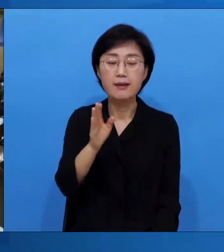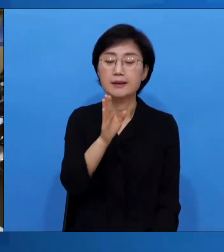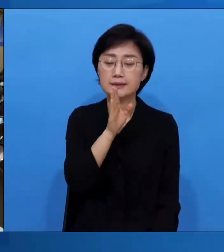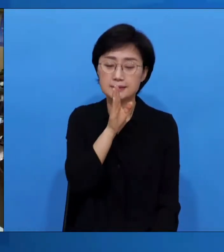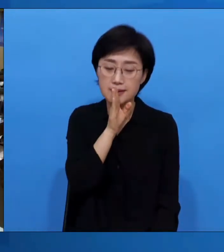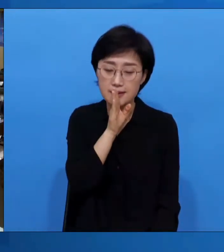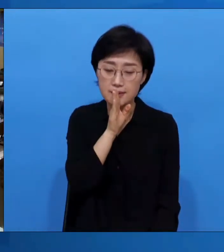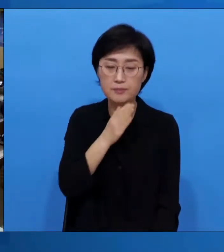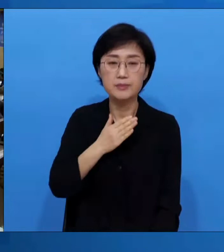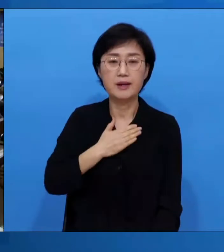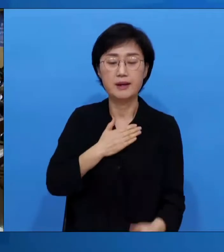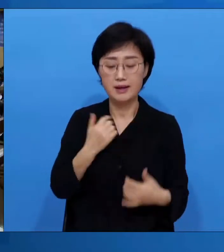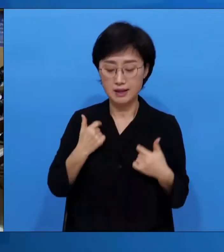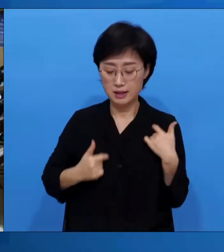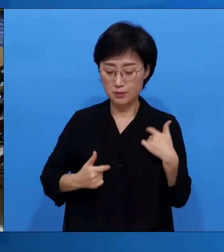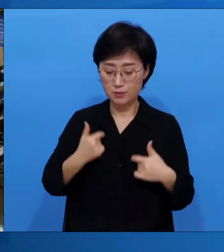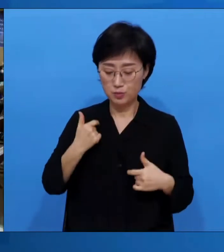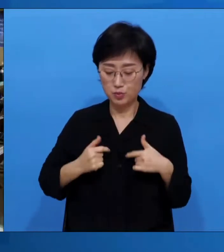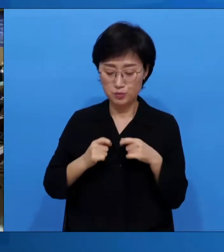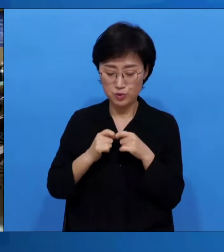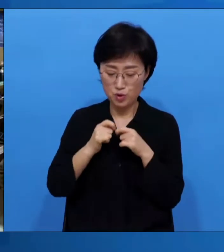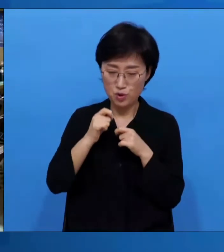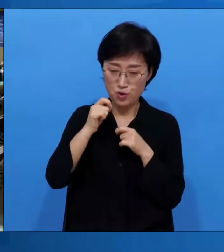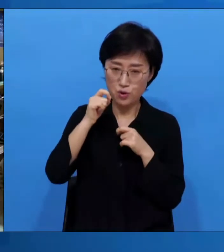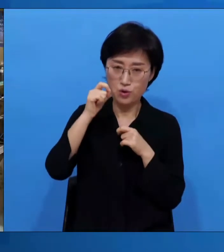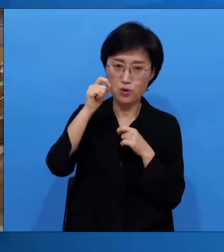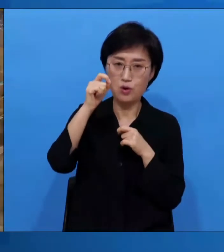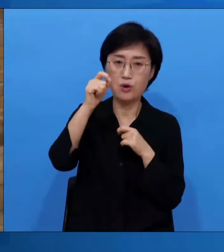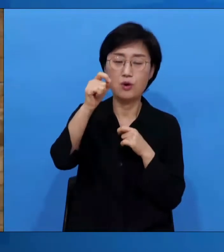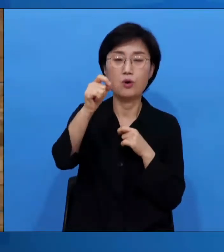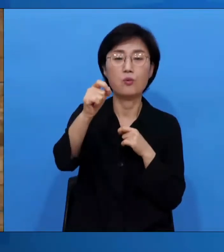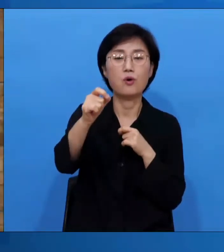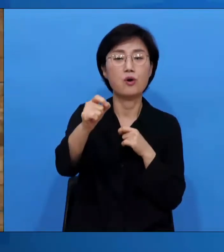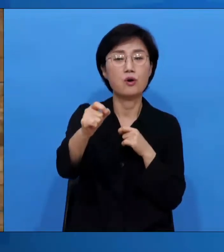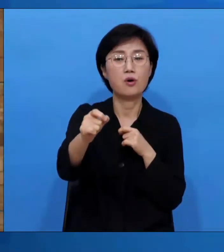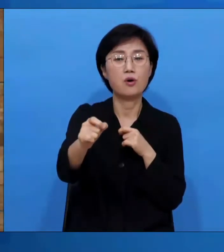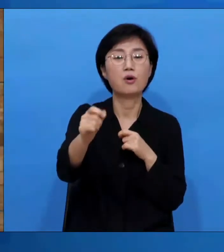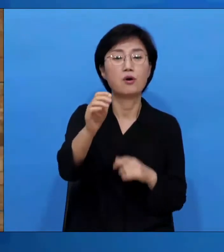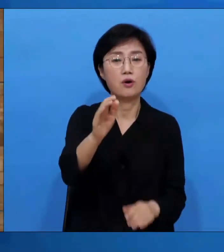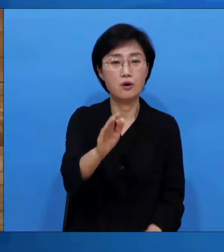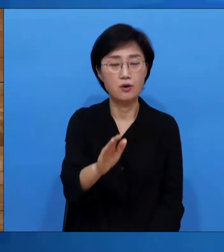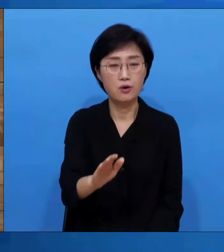밝았네 참 내 기쁨 영원하도다